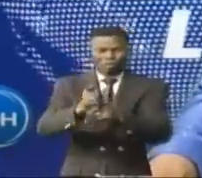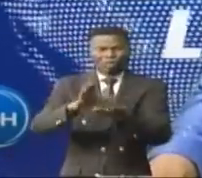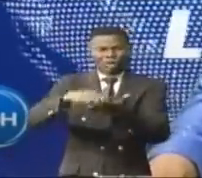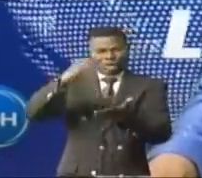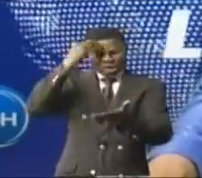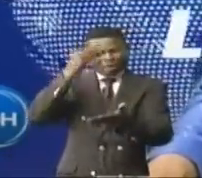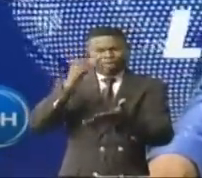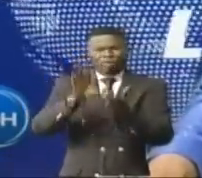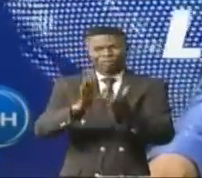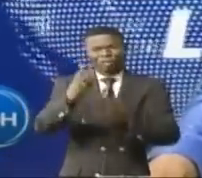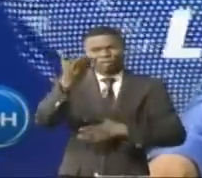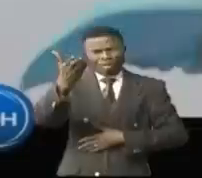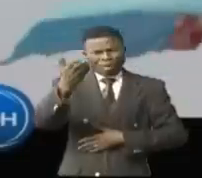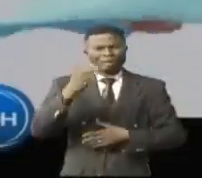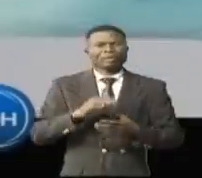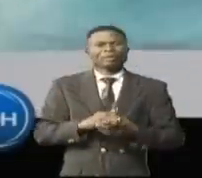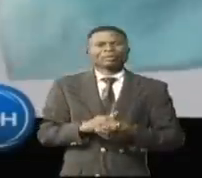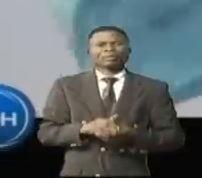Emmanuela Commissaire Mukatu.